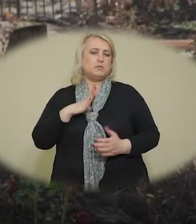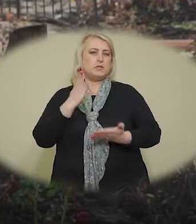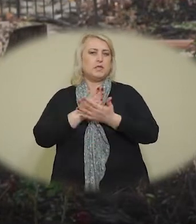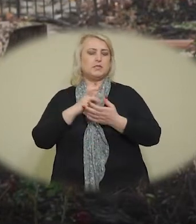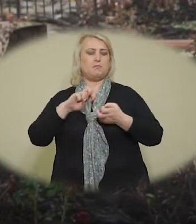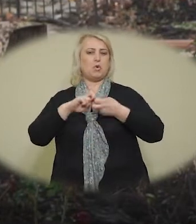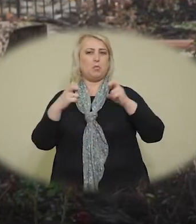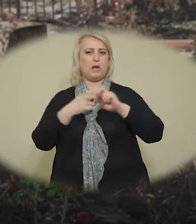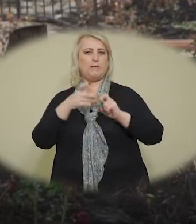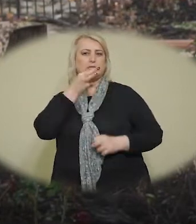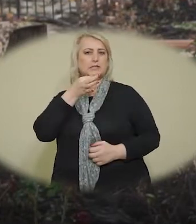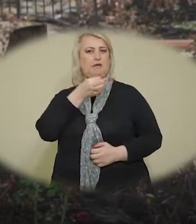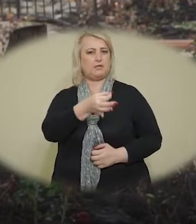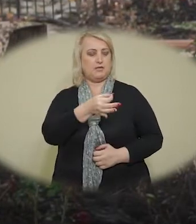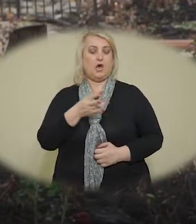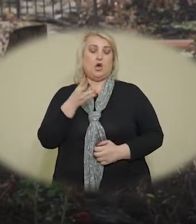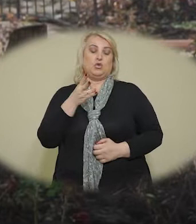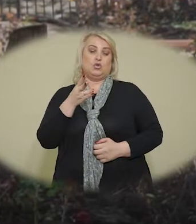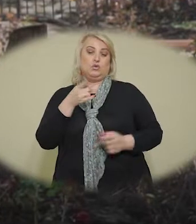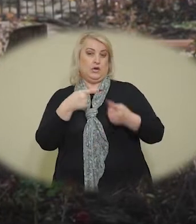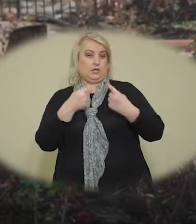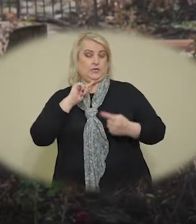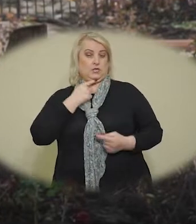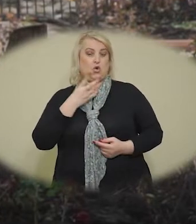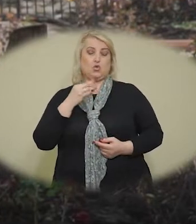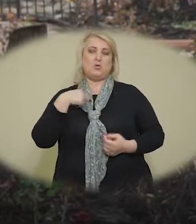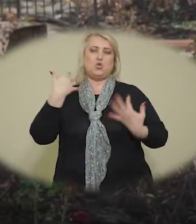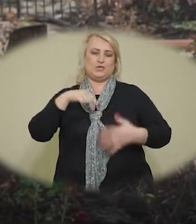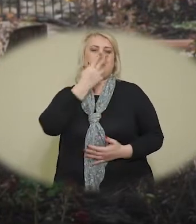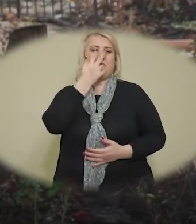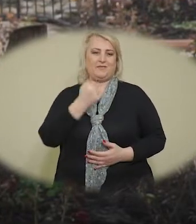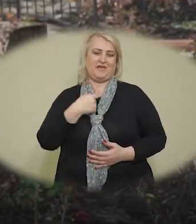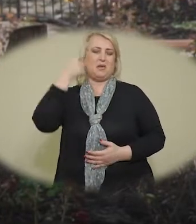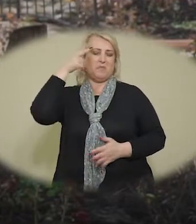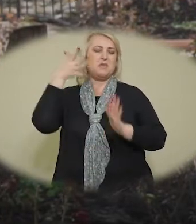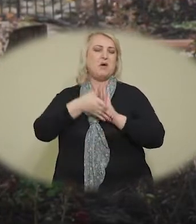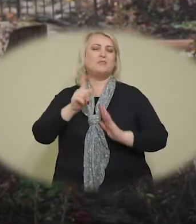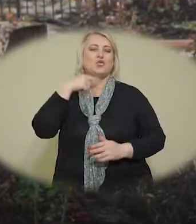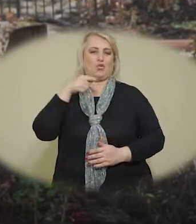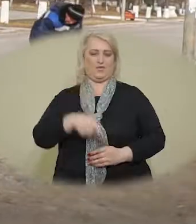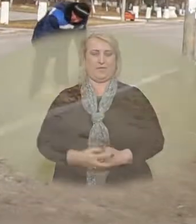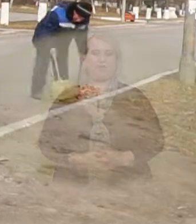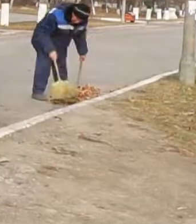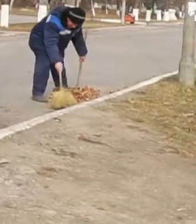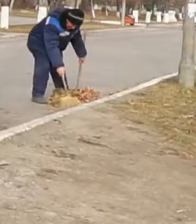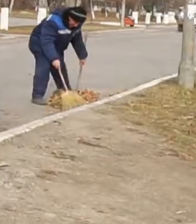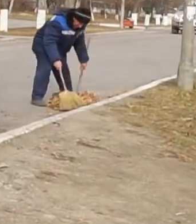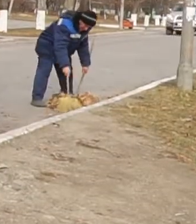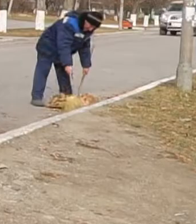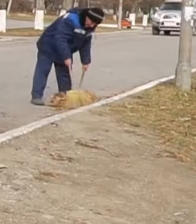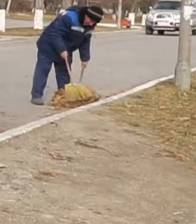probabil probleme cu exprimarea dar orice caz noi de comedie ma învățat și o înțelegem ce vorbesc